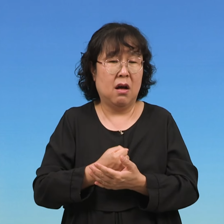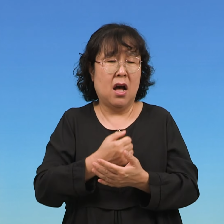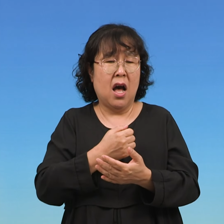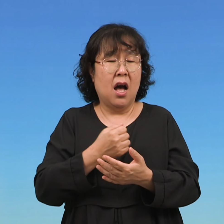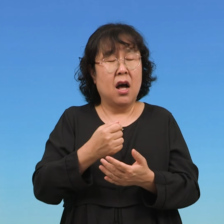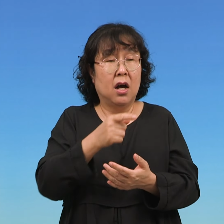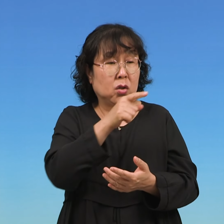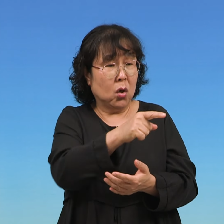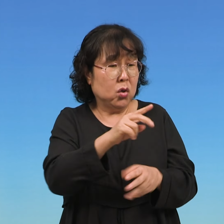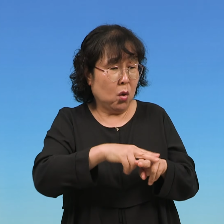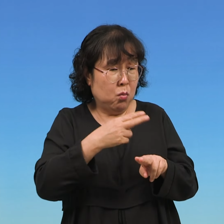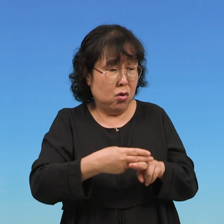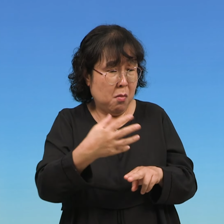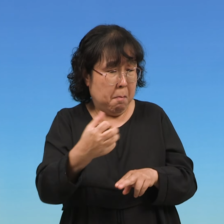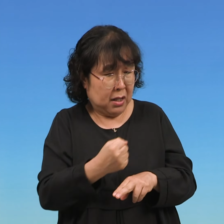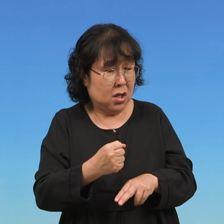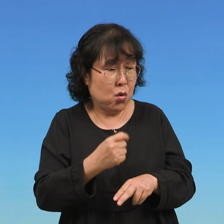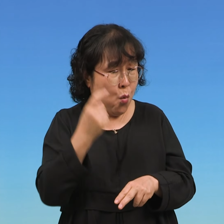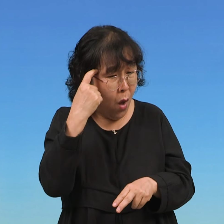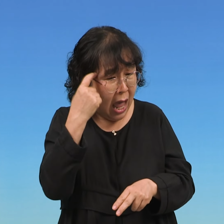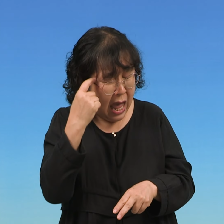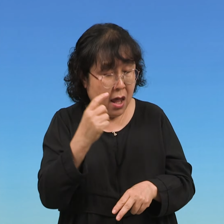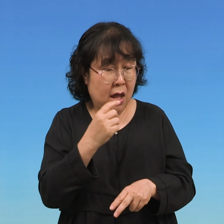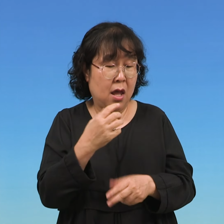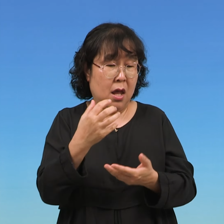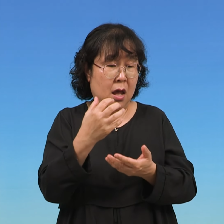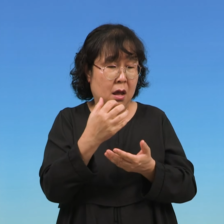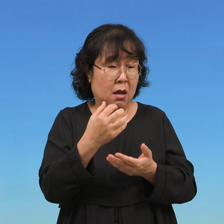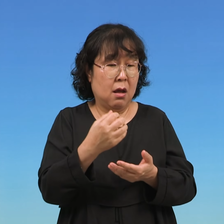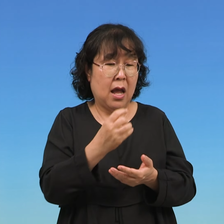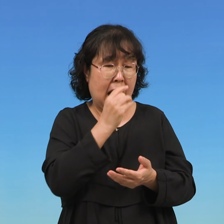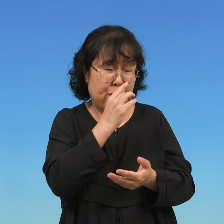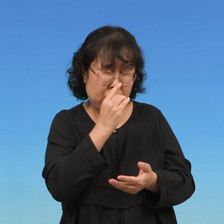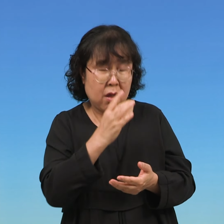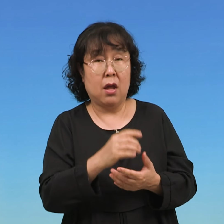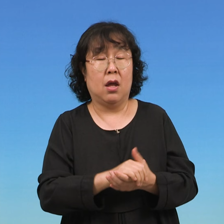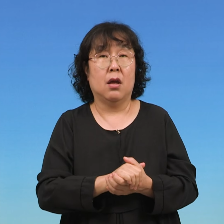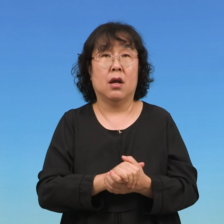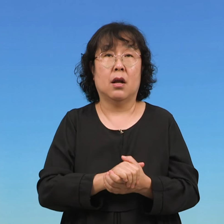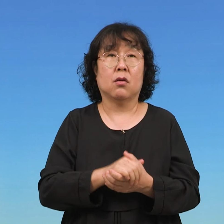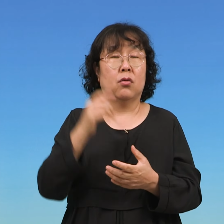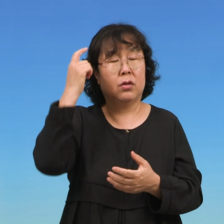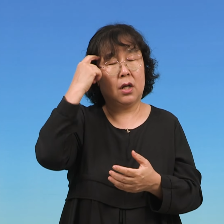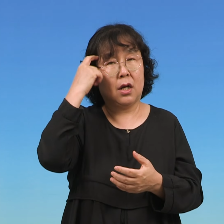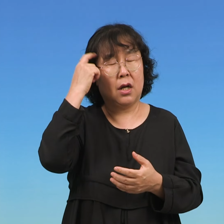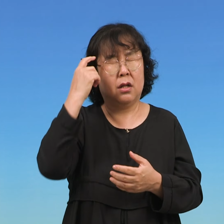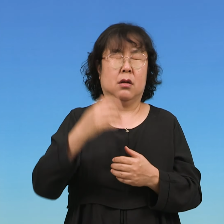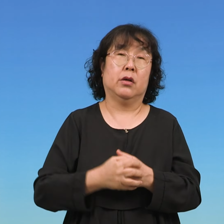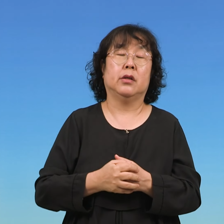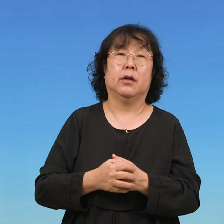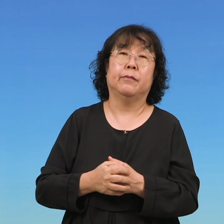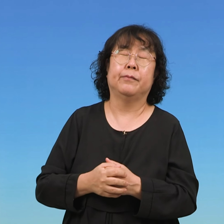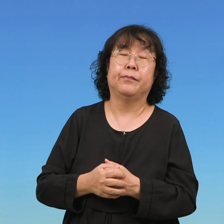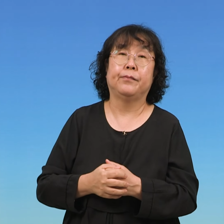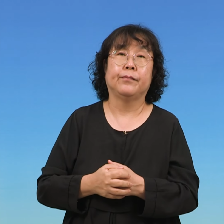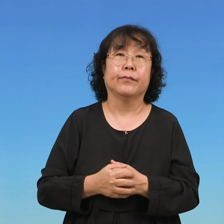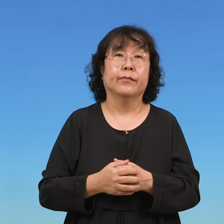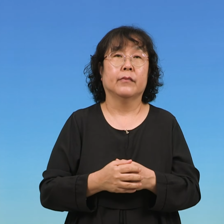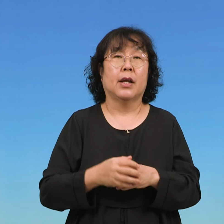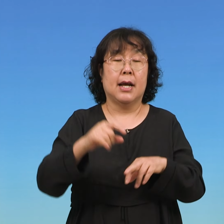아주 왜 안 받느냐고 그게 바로 이제 그 열왕기하 5장 20절에